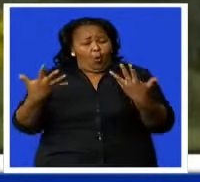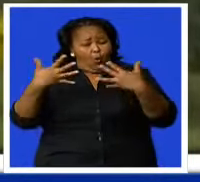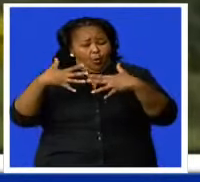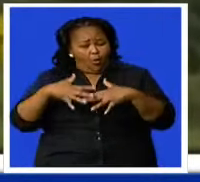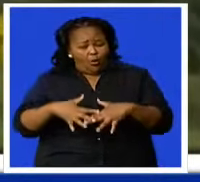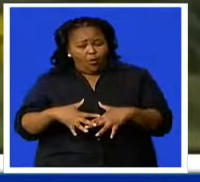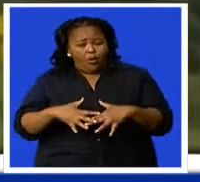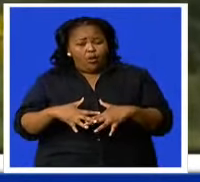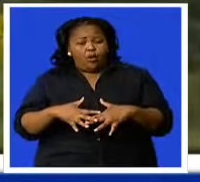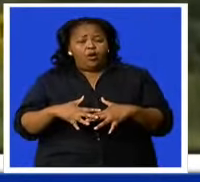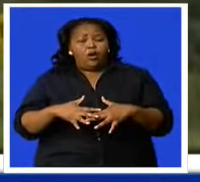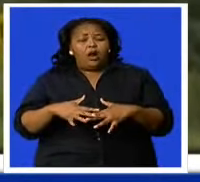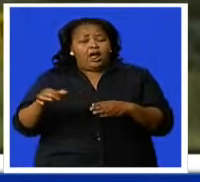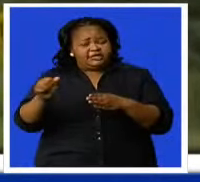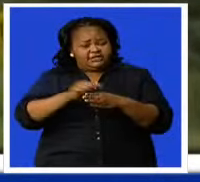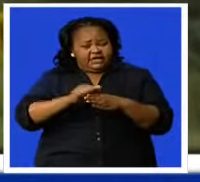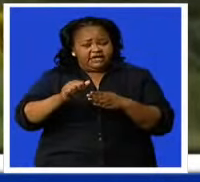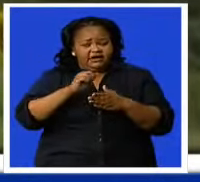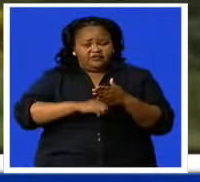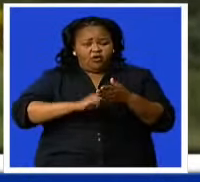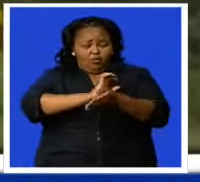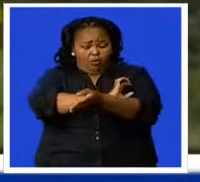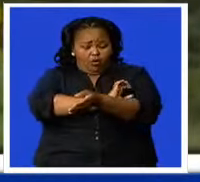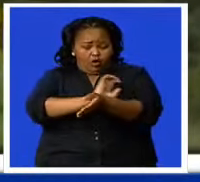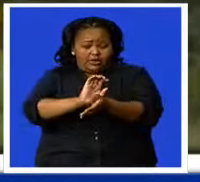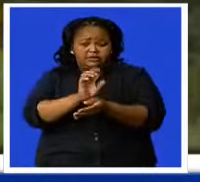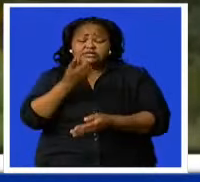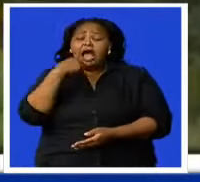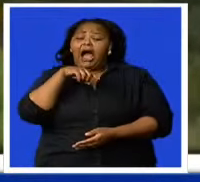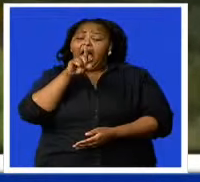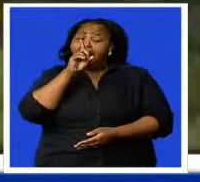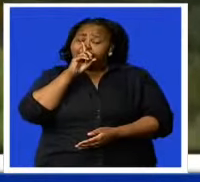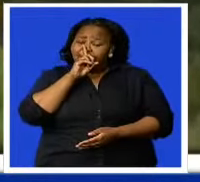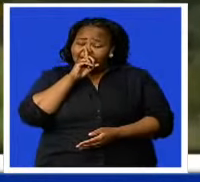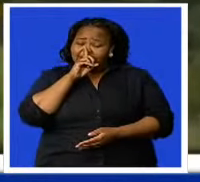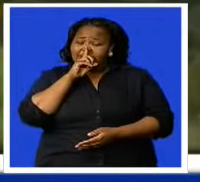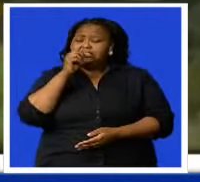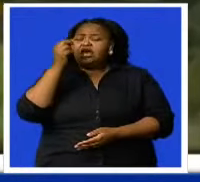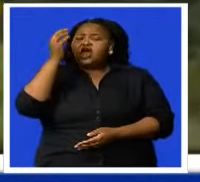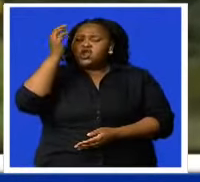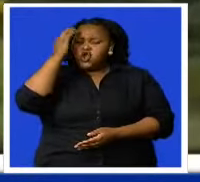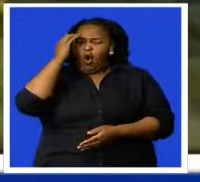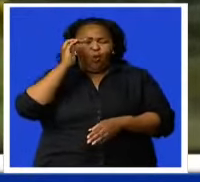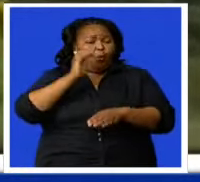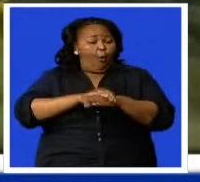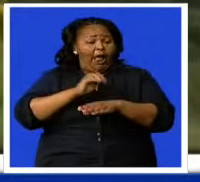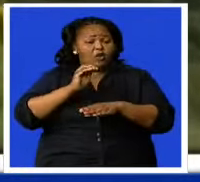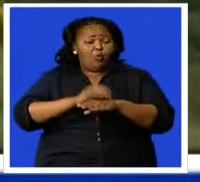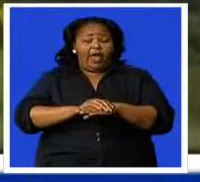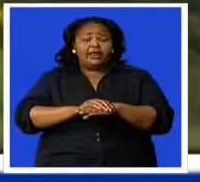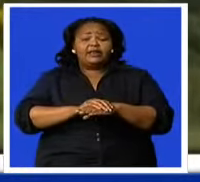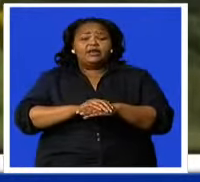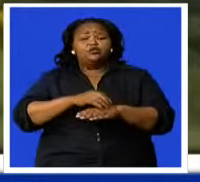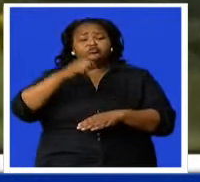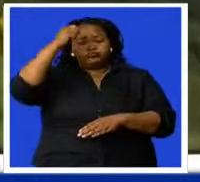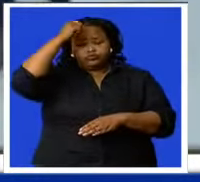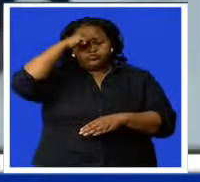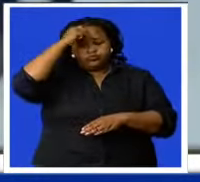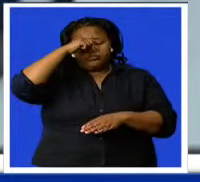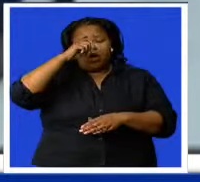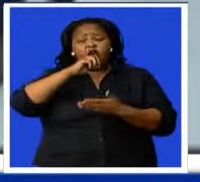simaphoyisa ekolishi kodwa ke kuko konke siyawathi umnikati wako konke kuthi ngilokhamuka inhlakanipho levela